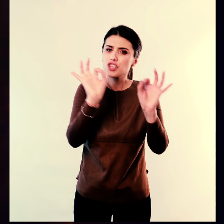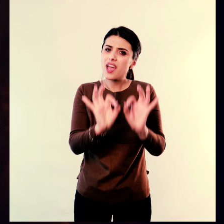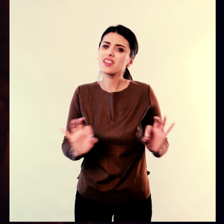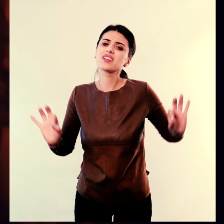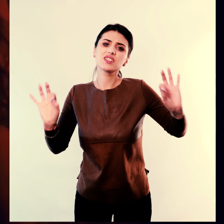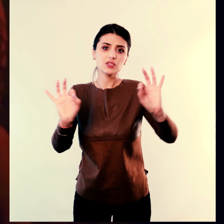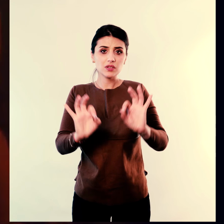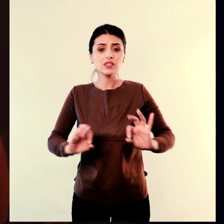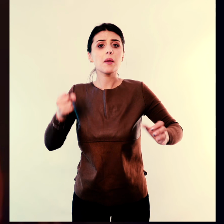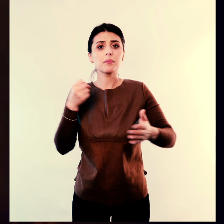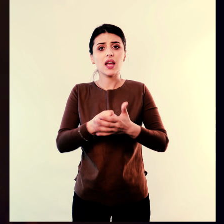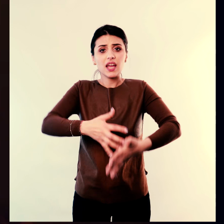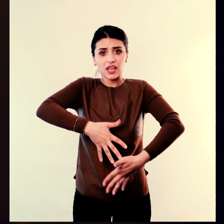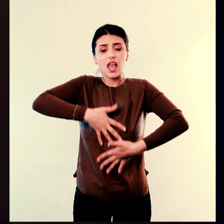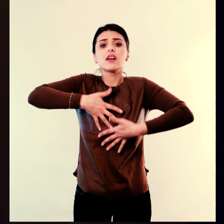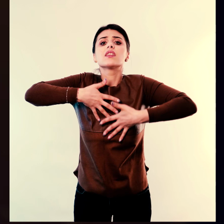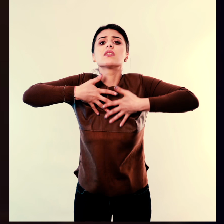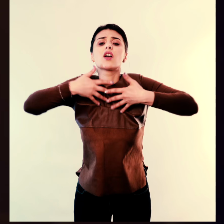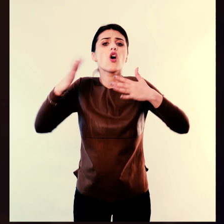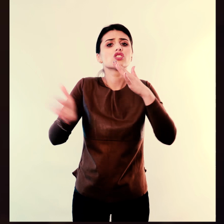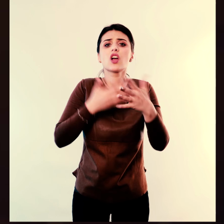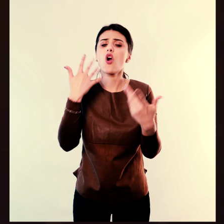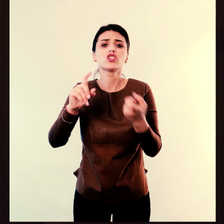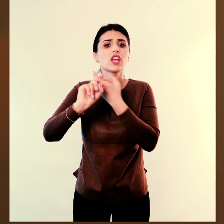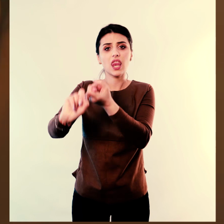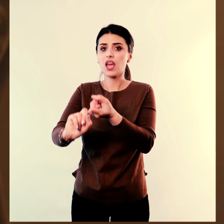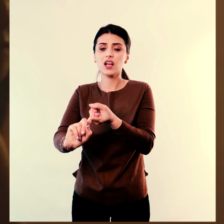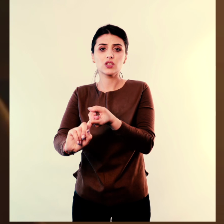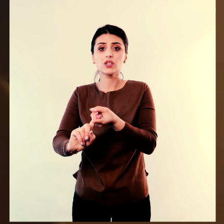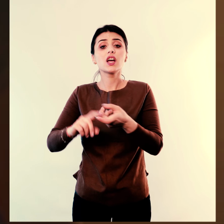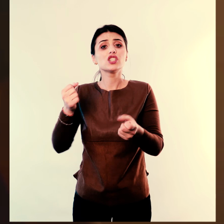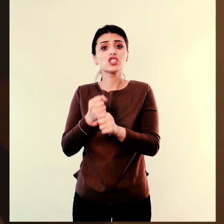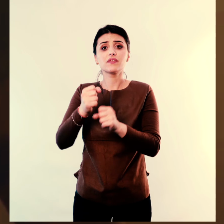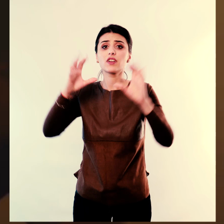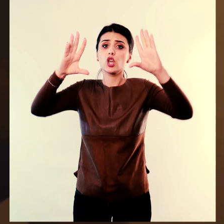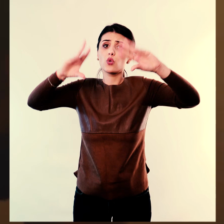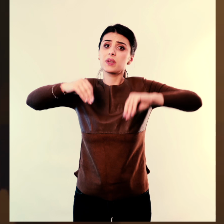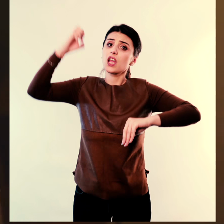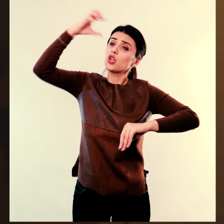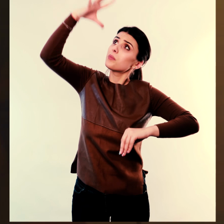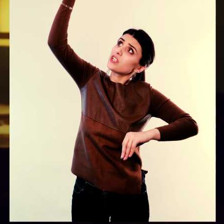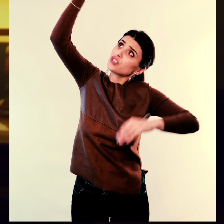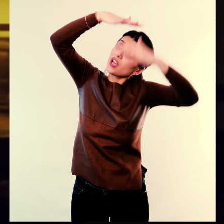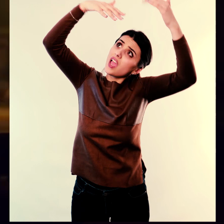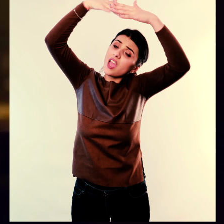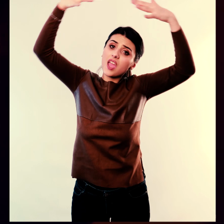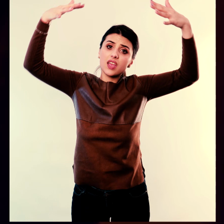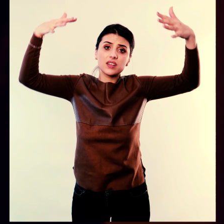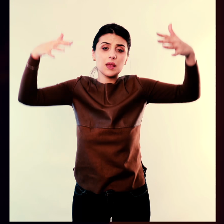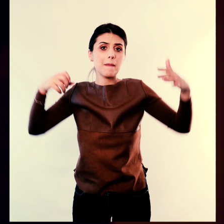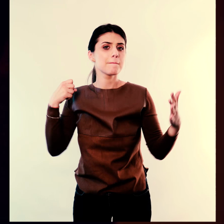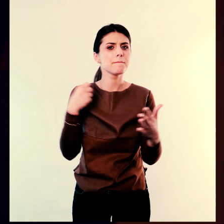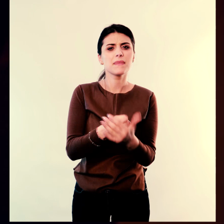Încet, încet, în respirația va pierde orice sens. Și se va stinge și lumină de pe